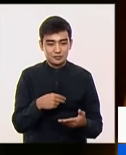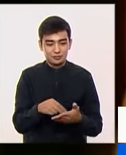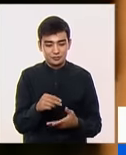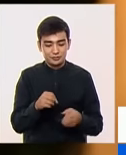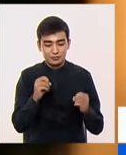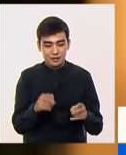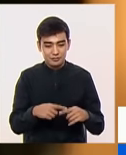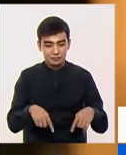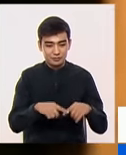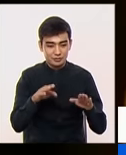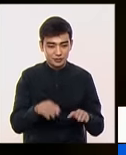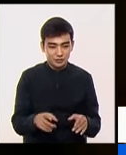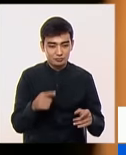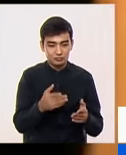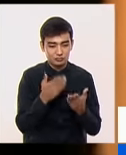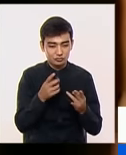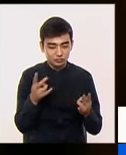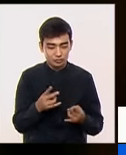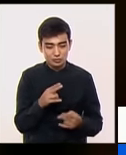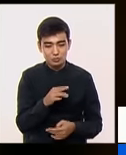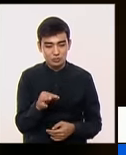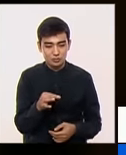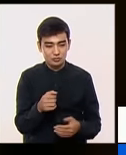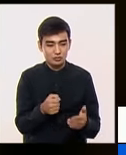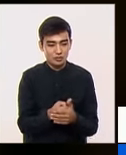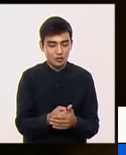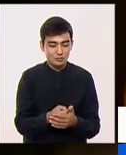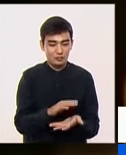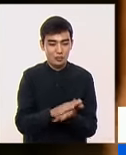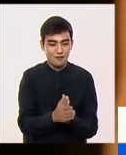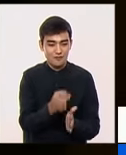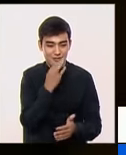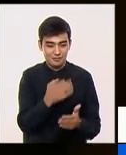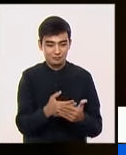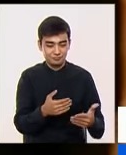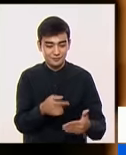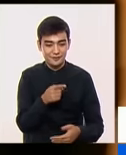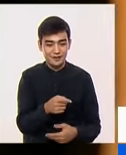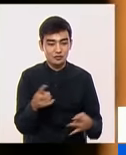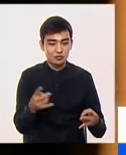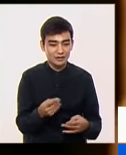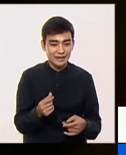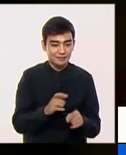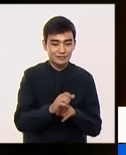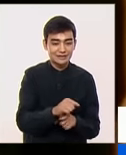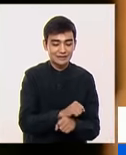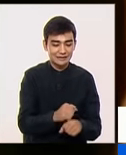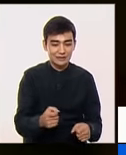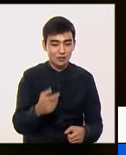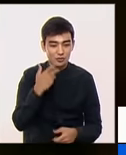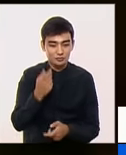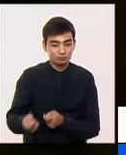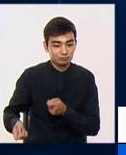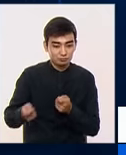то нужно учитывать что до момента совершения сделки тест о передаче товара вы деньги не должны отправлять